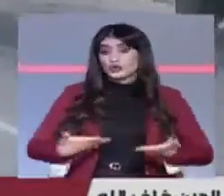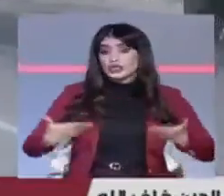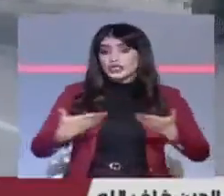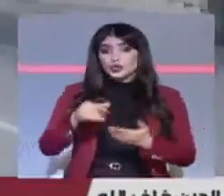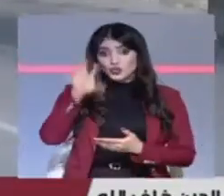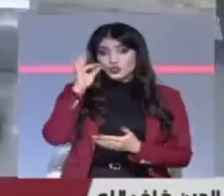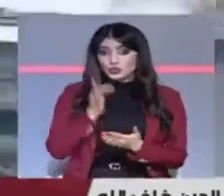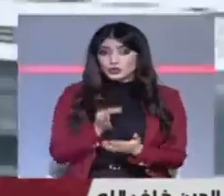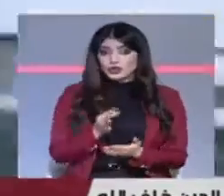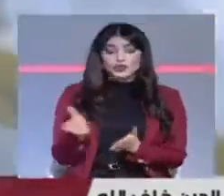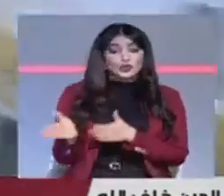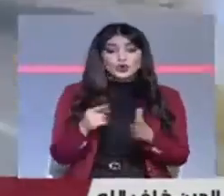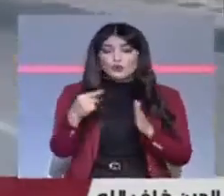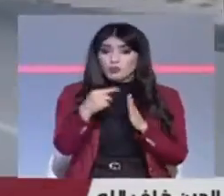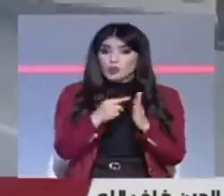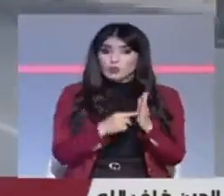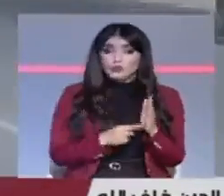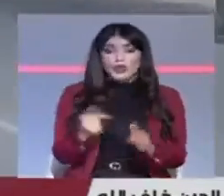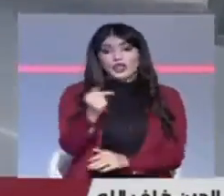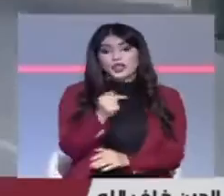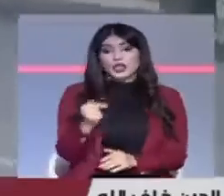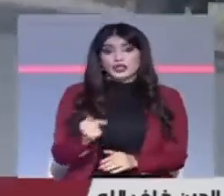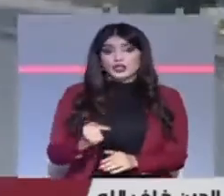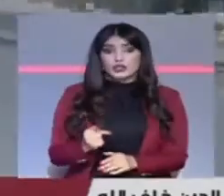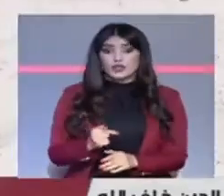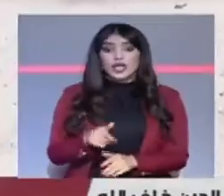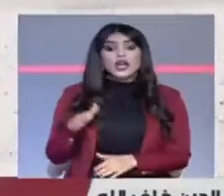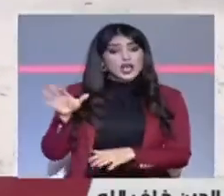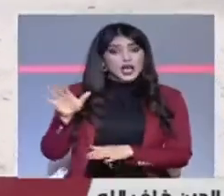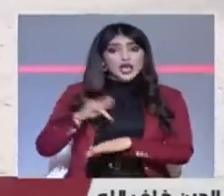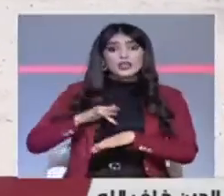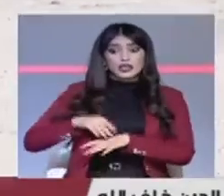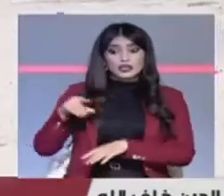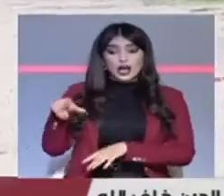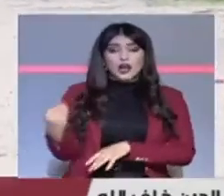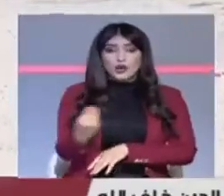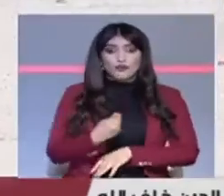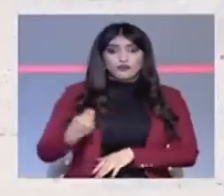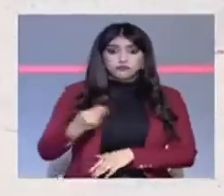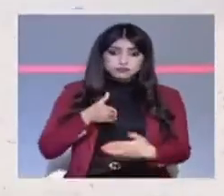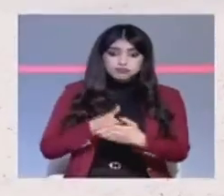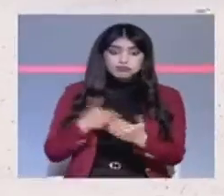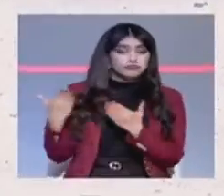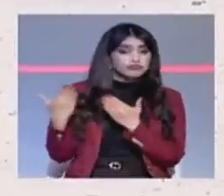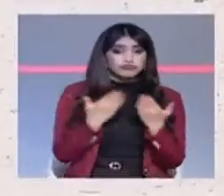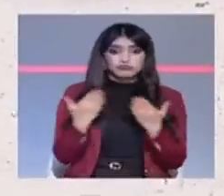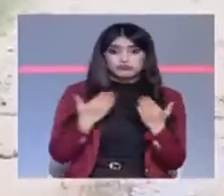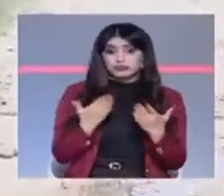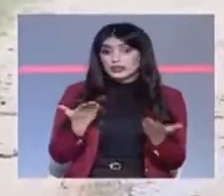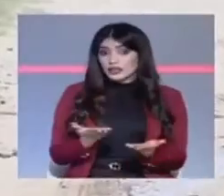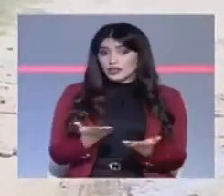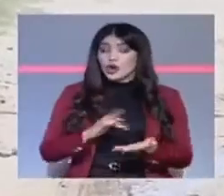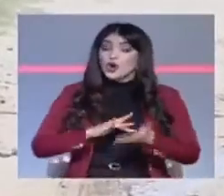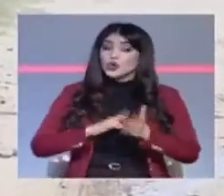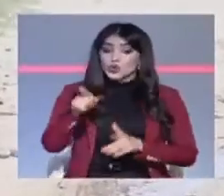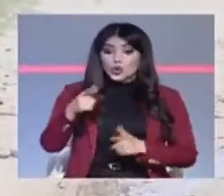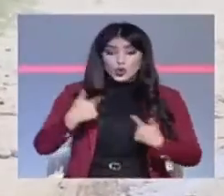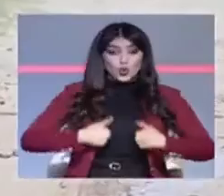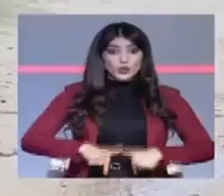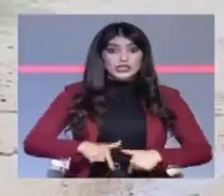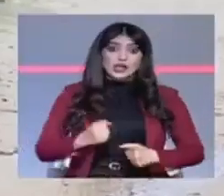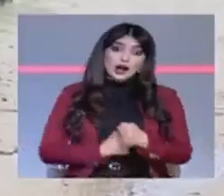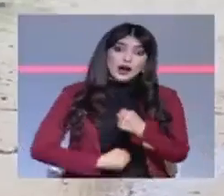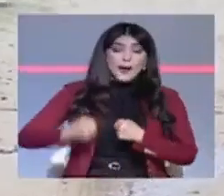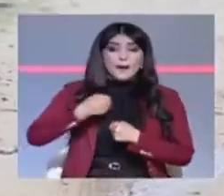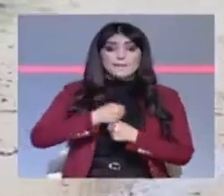وفي ظل هذه المؤشرات السلبيه التي تلحق لاجراء الاوضاع الاجتماعيه بجميع متغيراتها فان الوزاره ارست